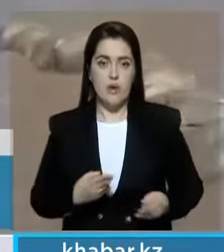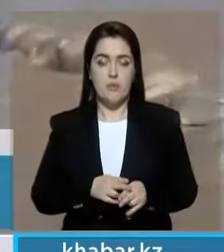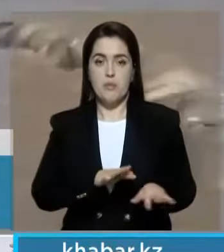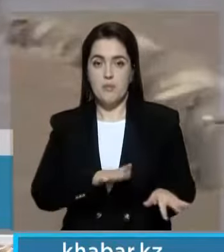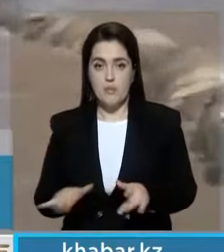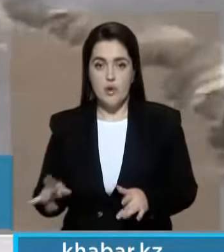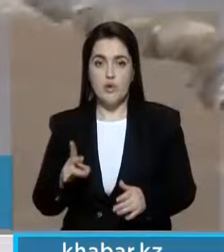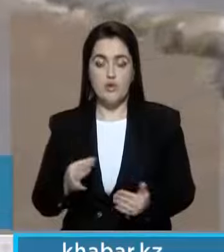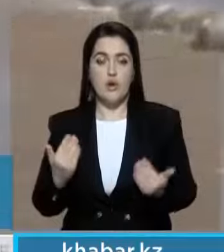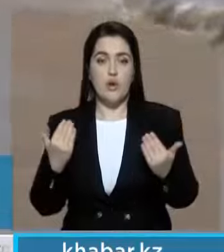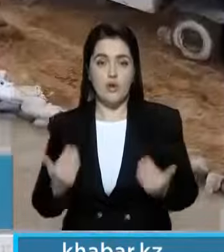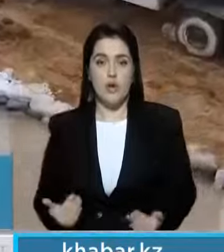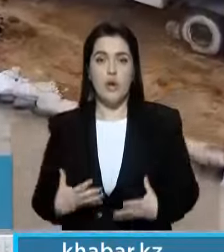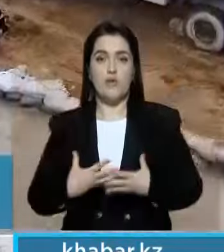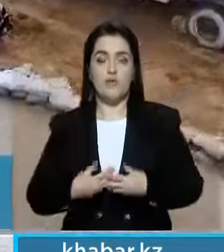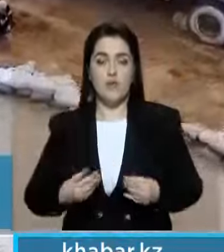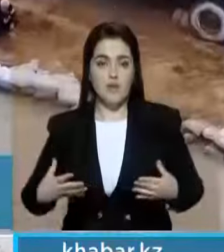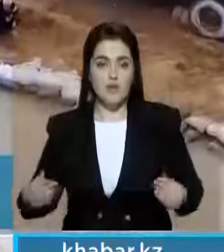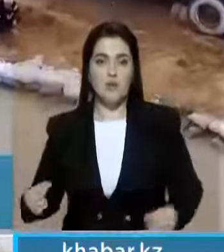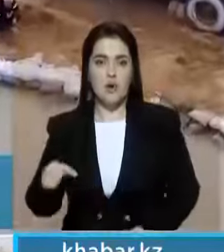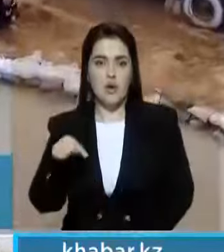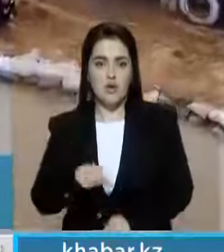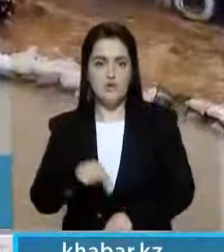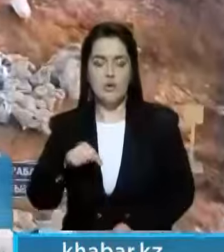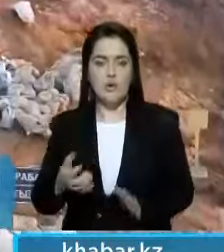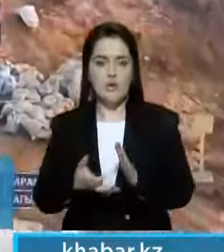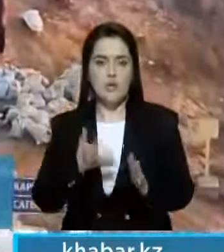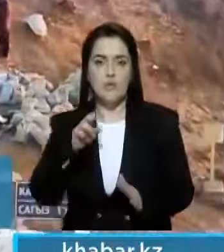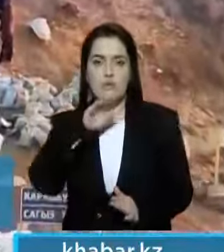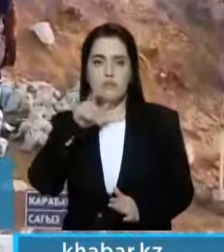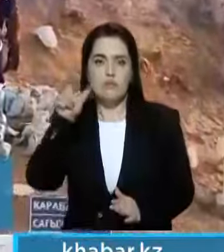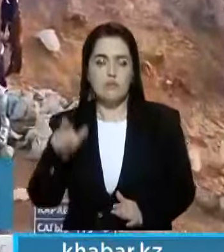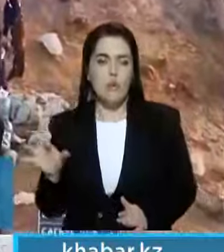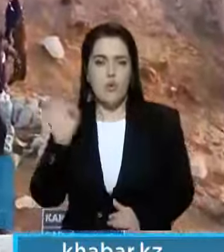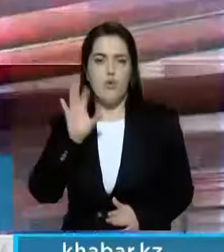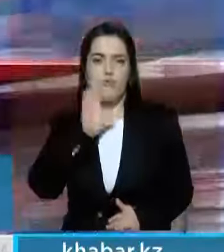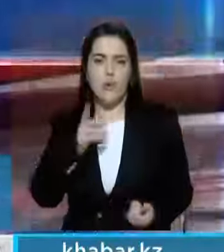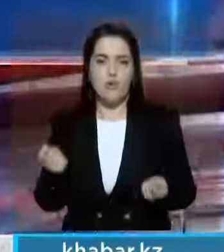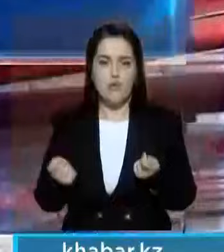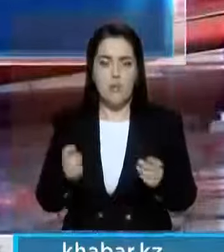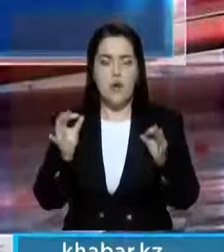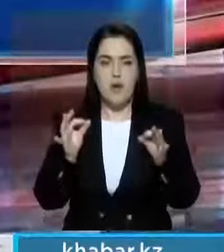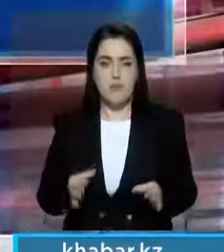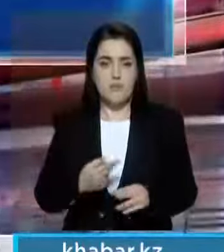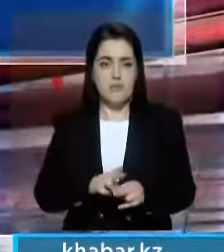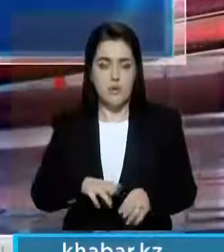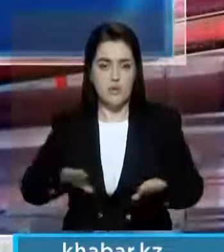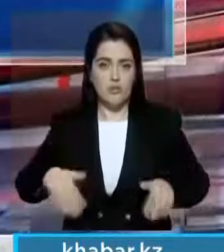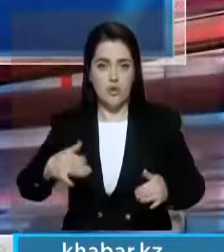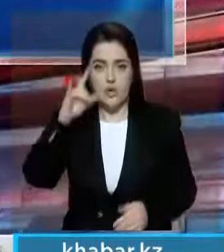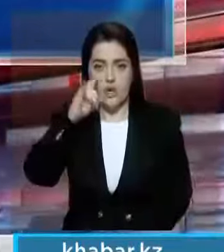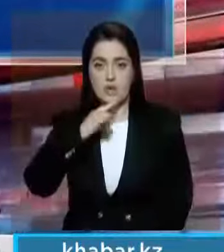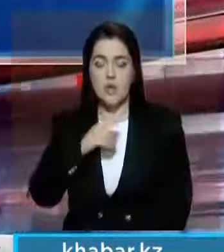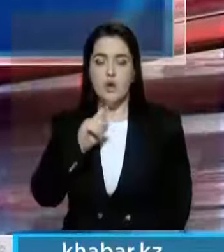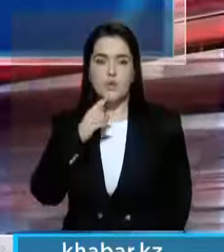Однако нынешней весной страна особенно сильно ощутила дефицит квалифицированных специалистов в трудные